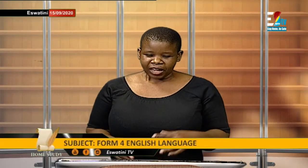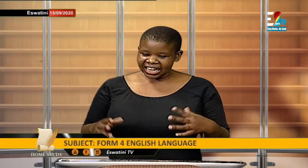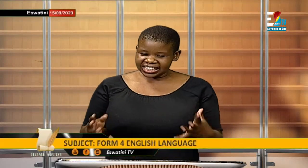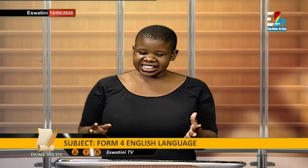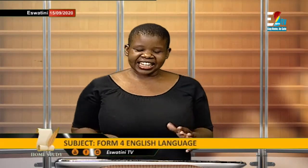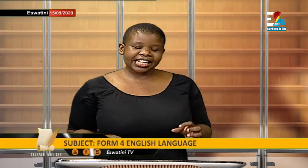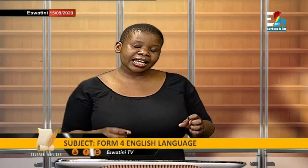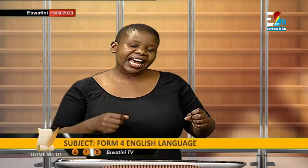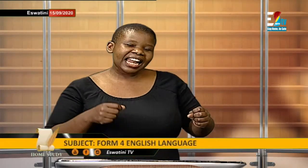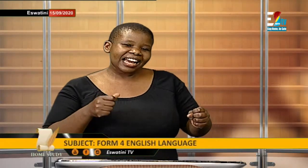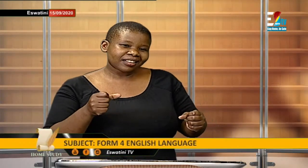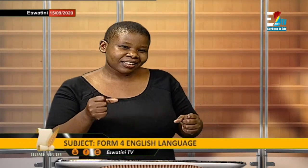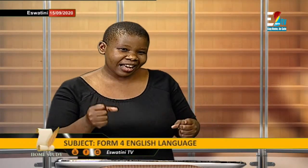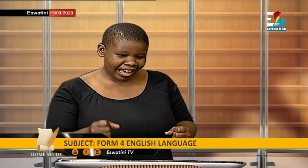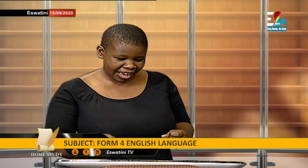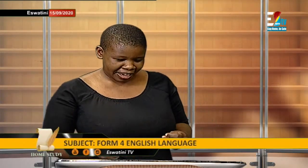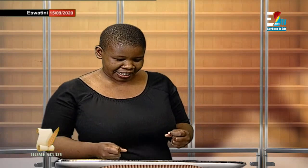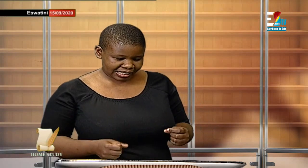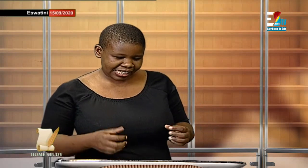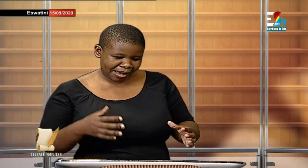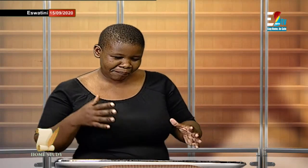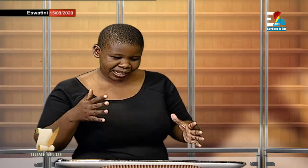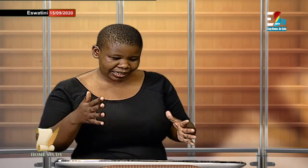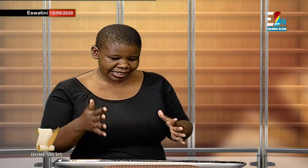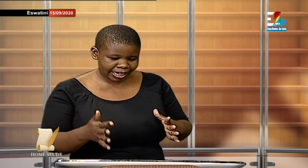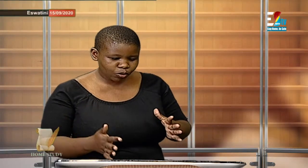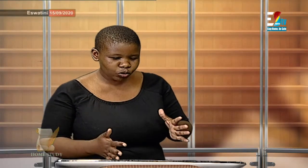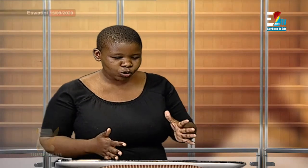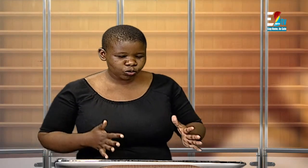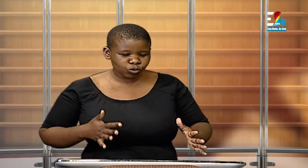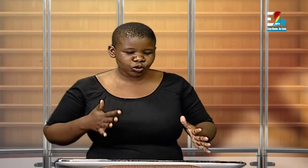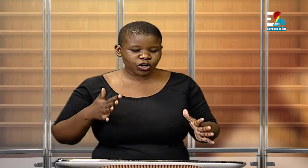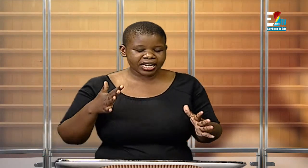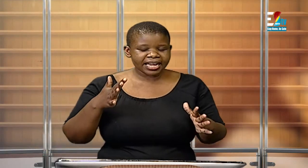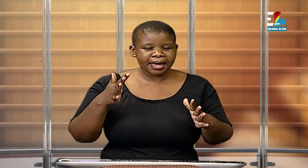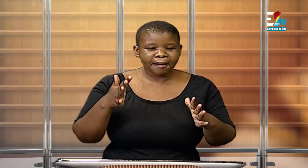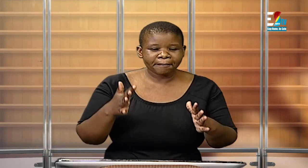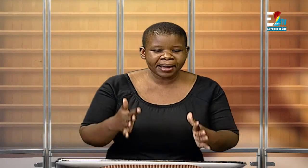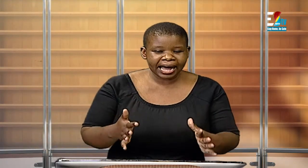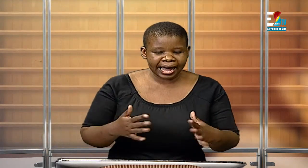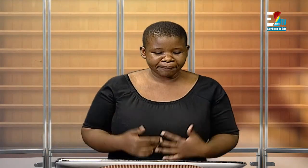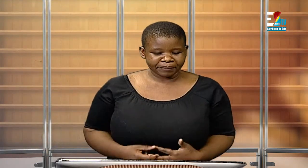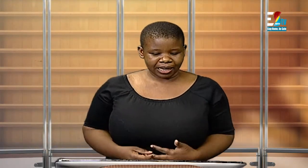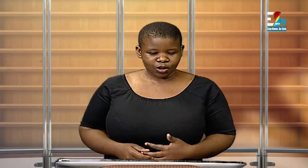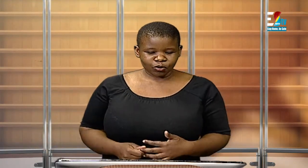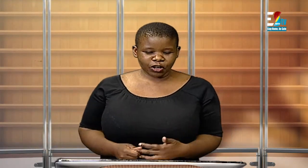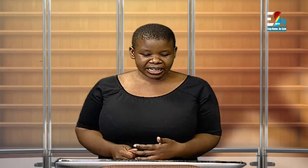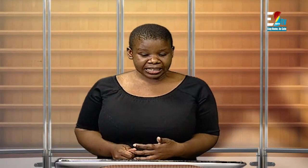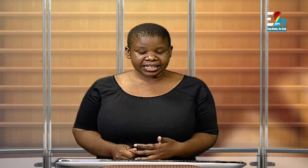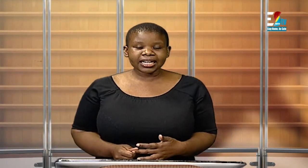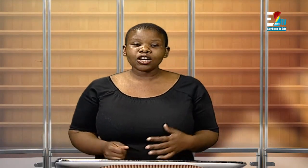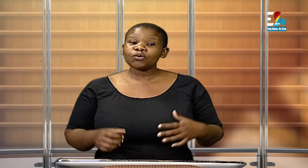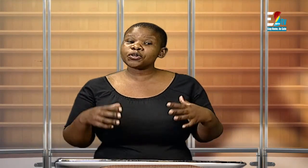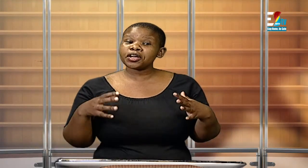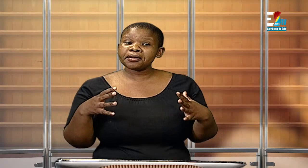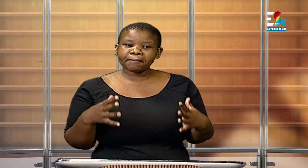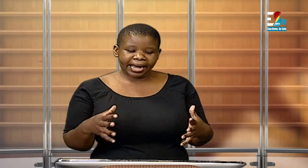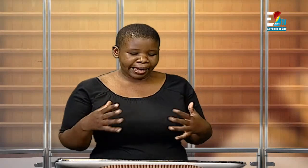mfundzi. Ithi ngidayicala kancane. Sihambe kancane kuze ukuthi utoyibamba. Utoyina